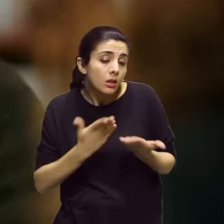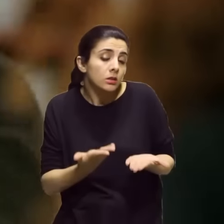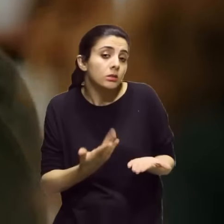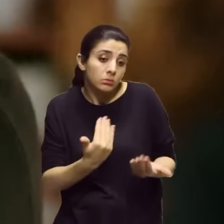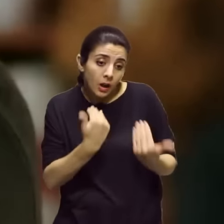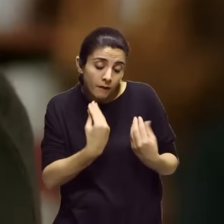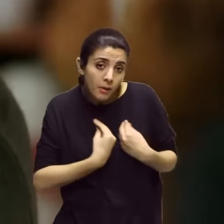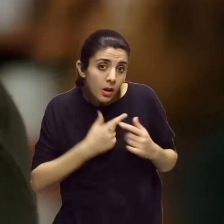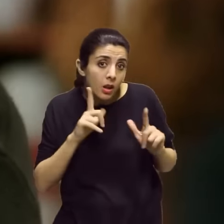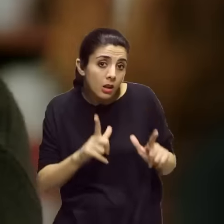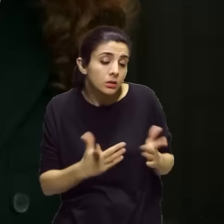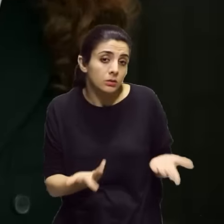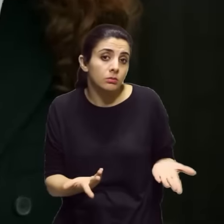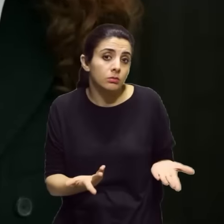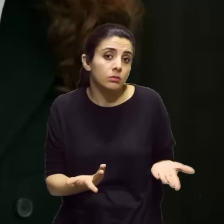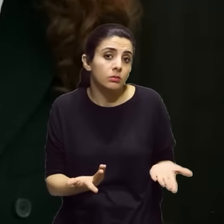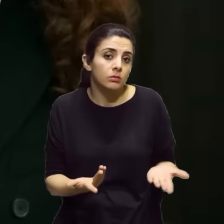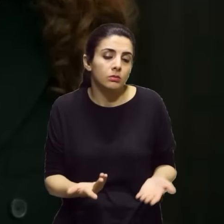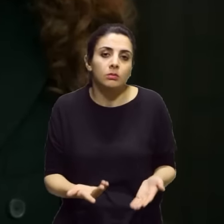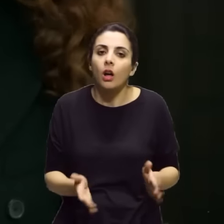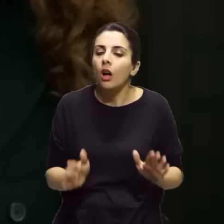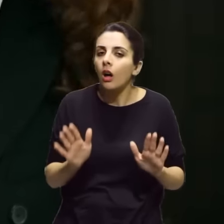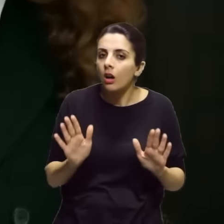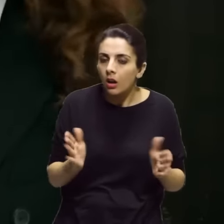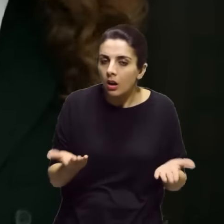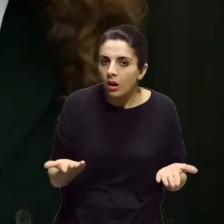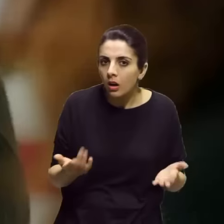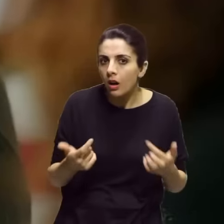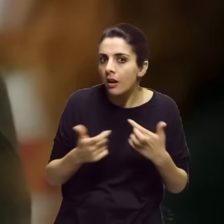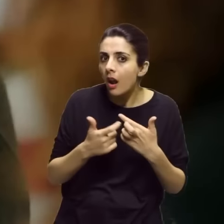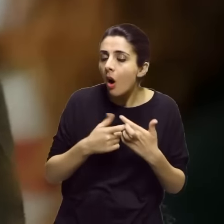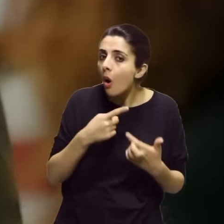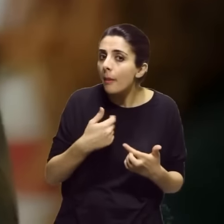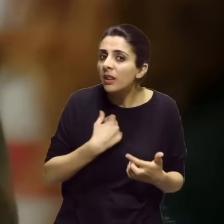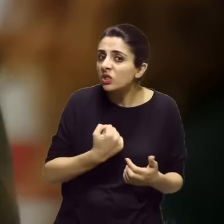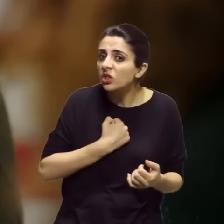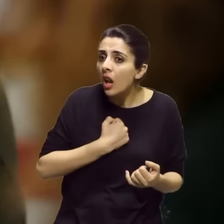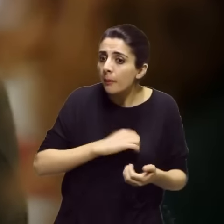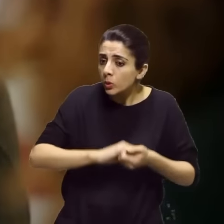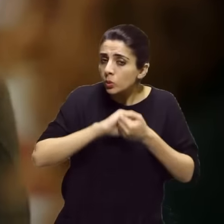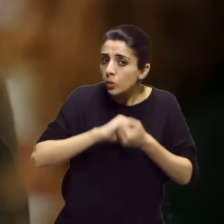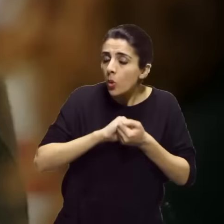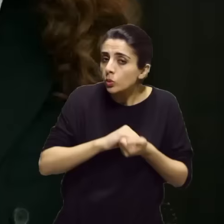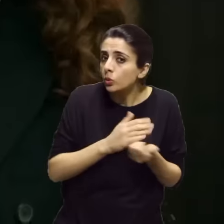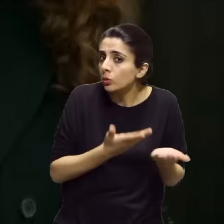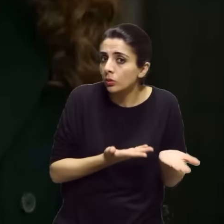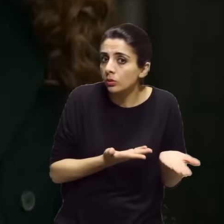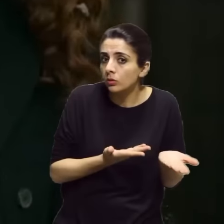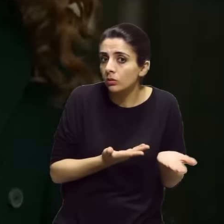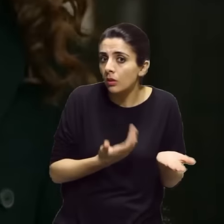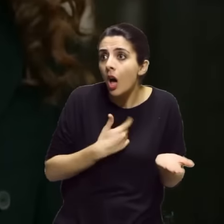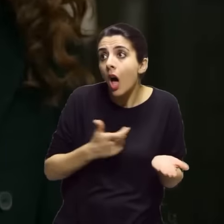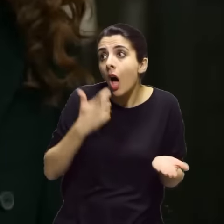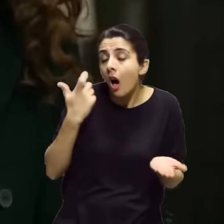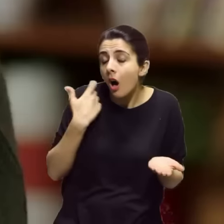misin? Benim tarafımı tutacaksın tabii. Ya ama Rehu benim canım, kadim dostum ya.